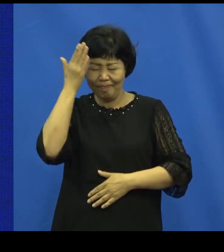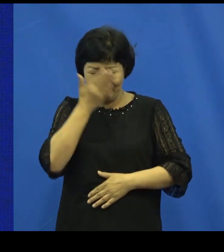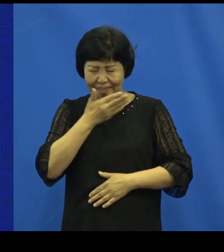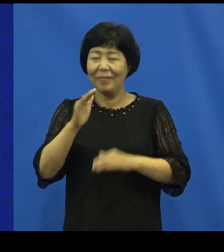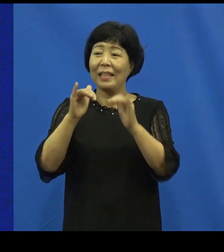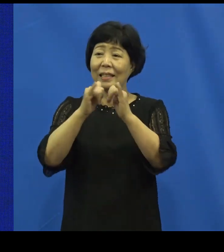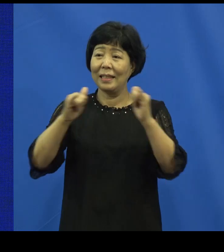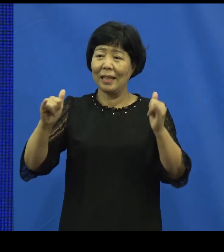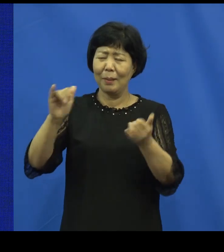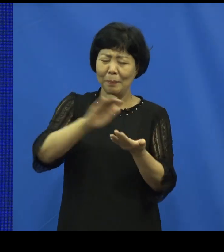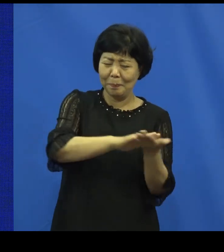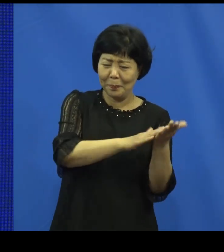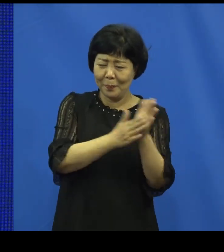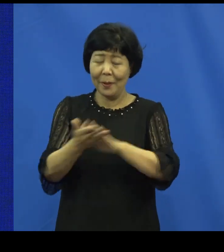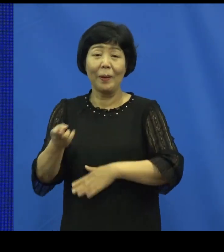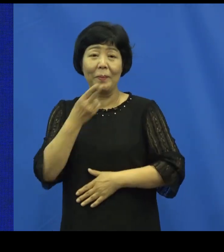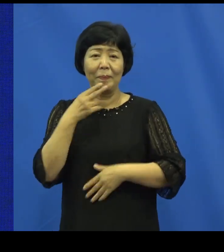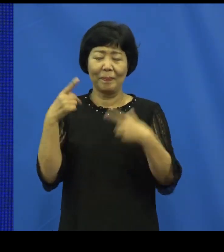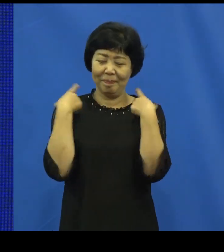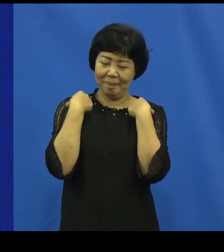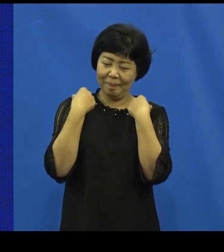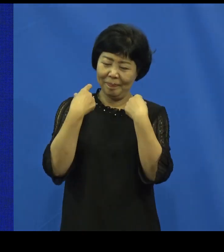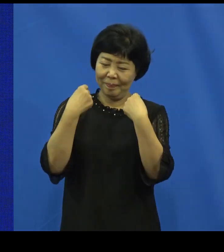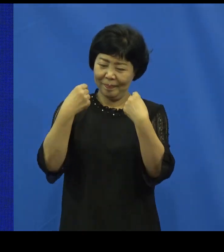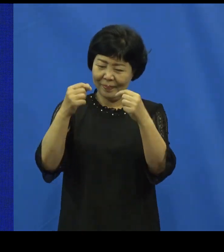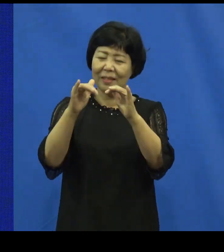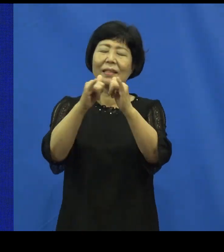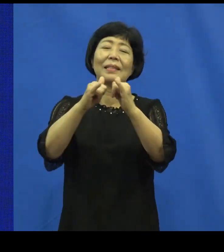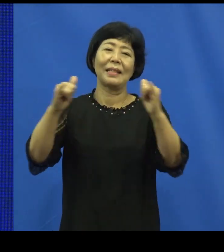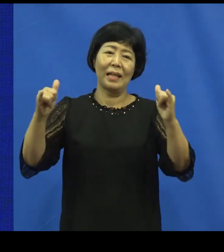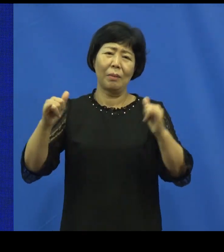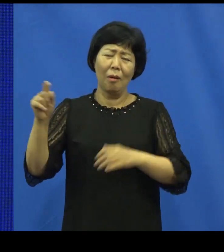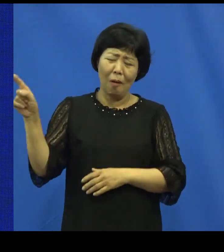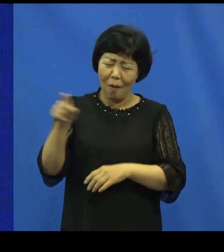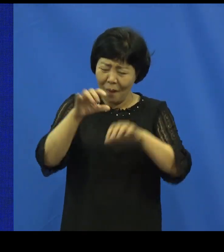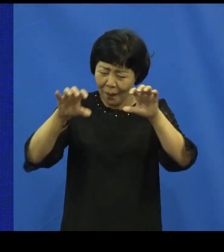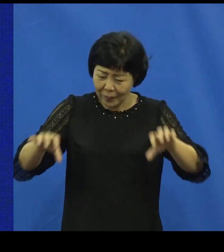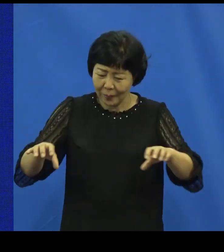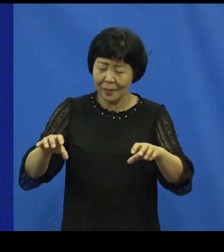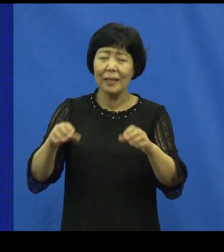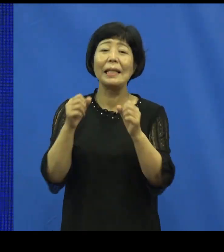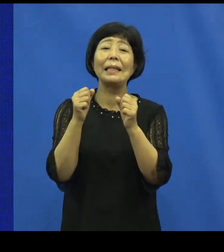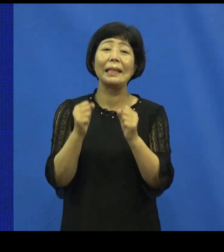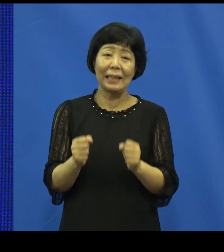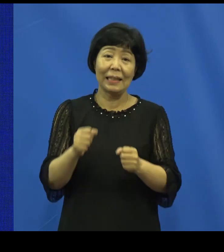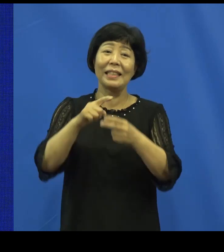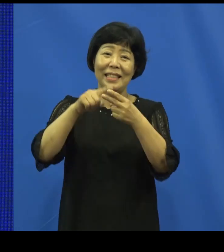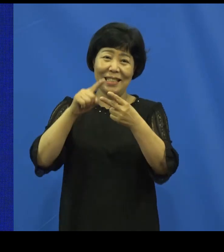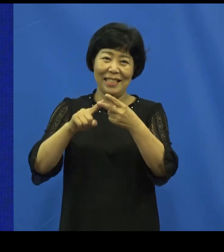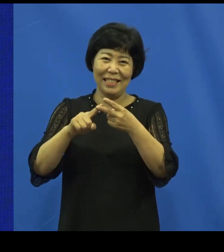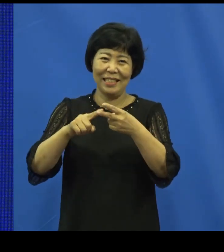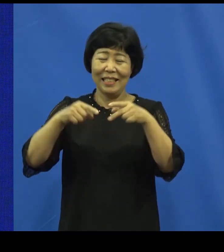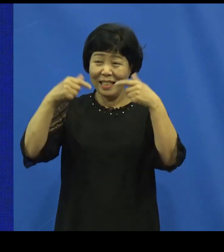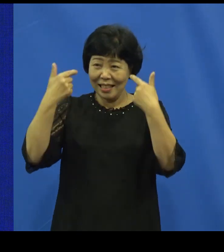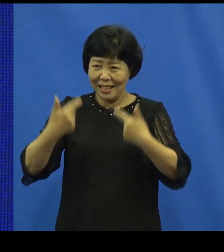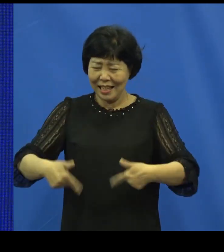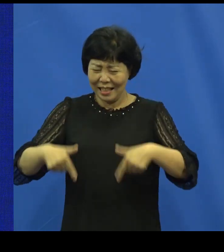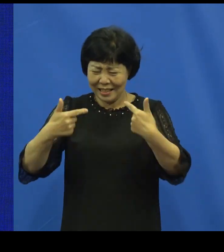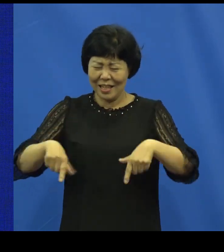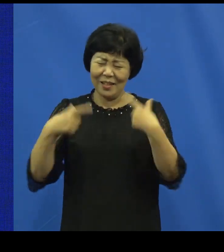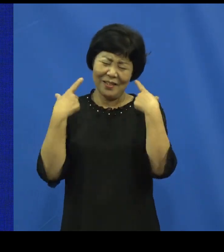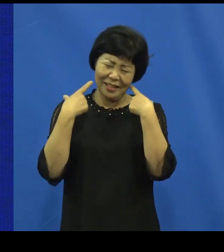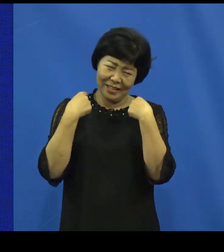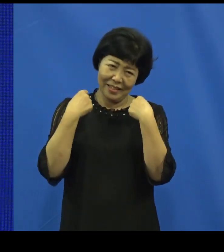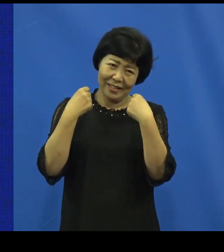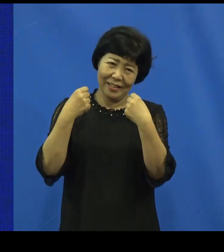없는 사람입니다. 한결같은 사람입니다. 어디에서나, 여러분, 향나무는 어디를 잘라도 향 냄새가 나는